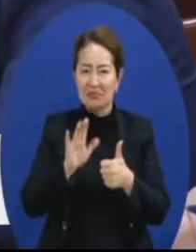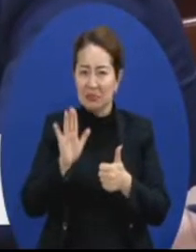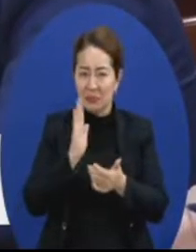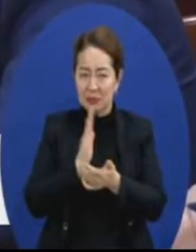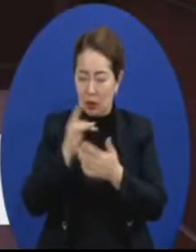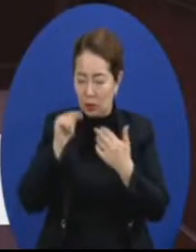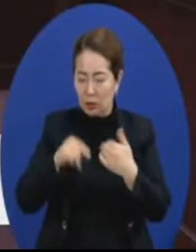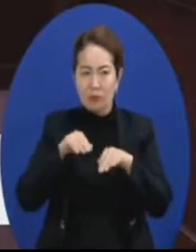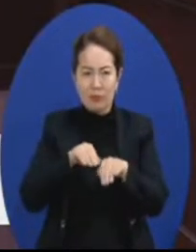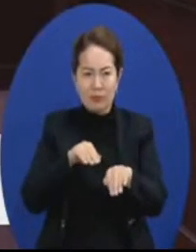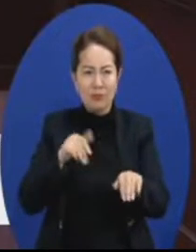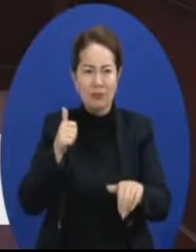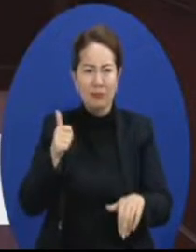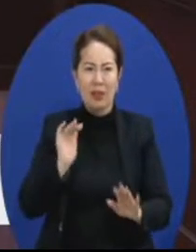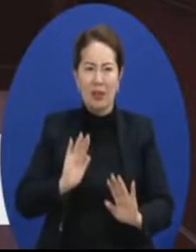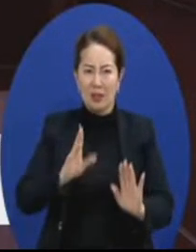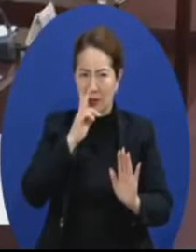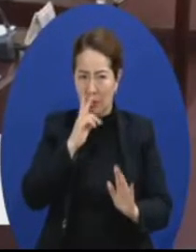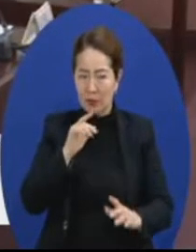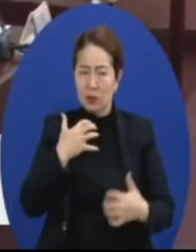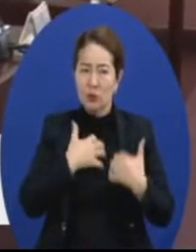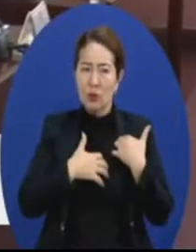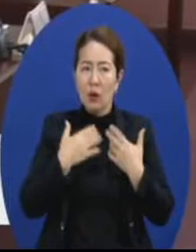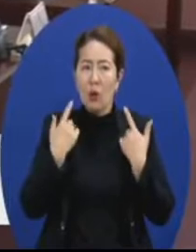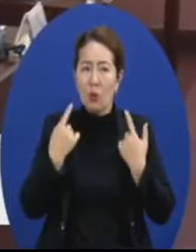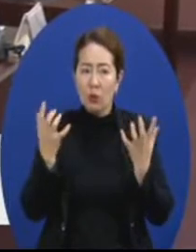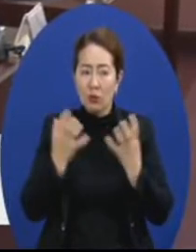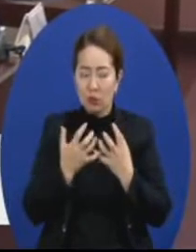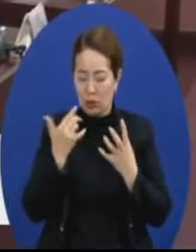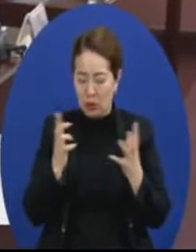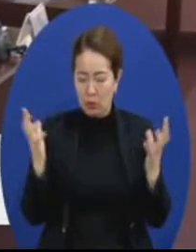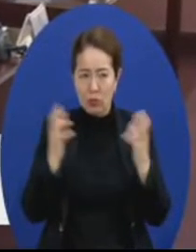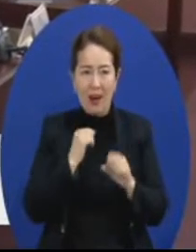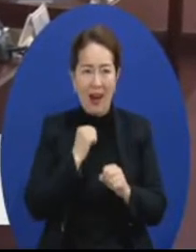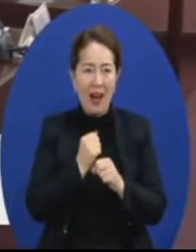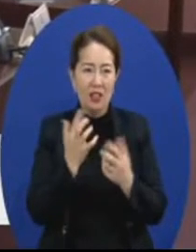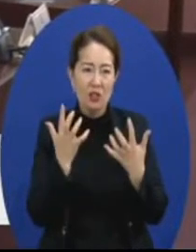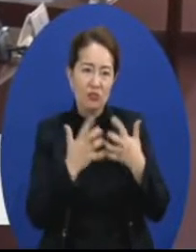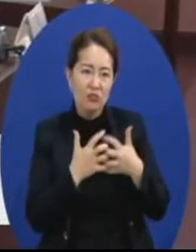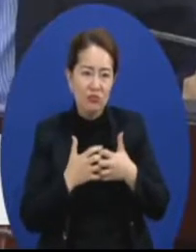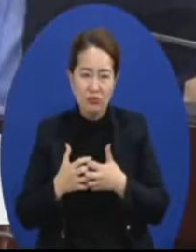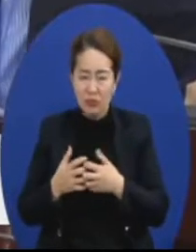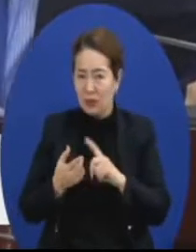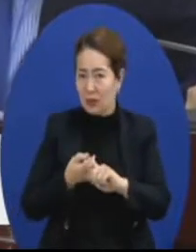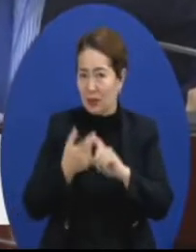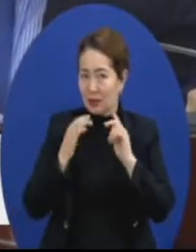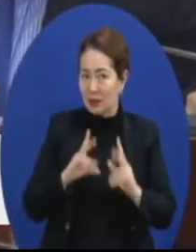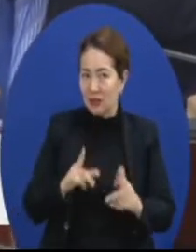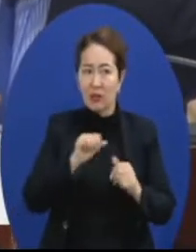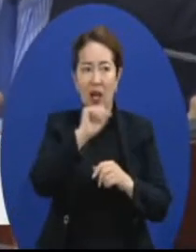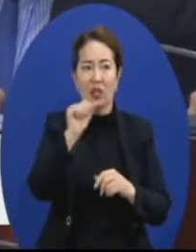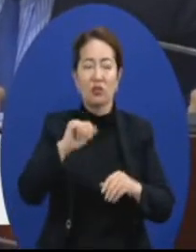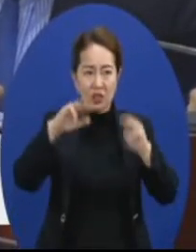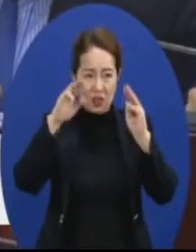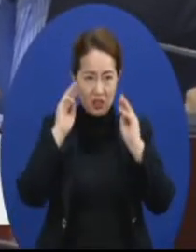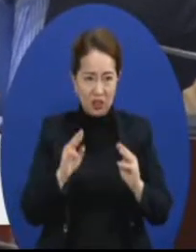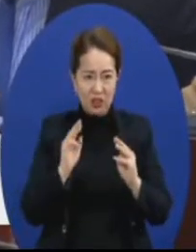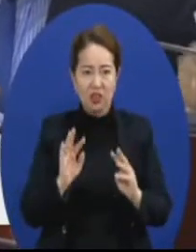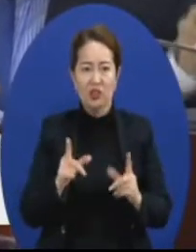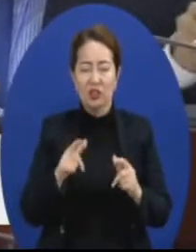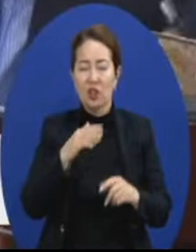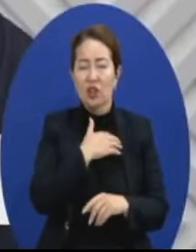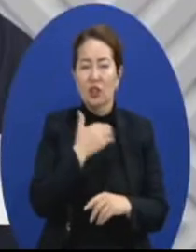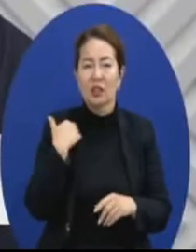байгааг өнөөдрийн төгсрөл бидэнд харуулж байна. Шуурхай уралдааны эцэст нийслэл ажлын уялдаа холбоогоо сайжруулж байж асуудлууд шийдэгдэнэ гэж хотын